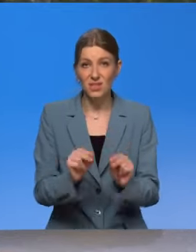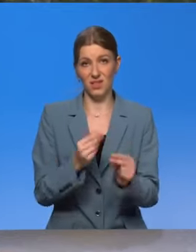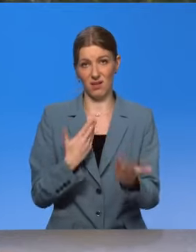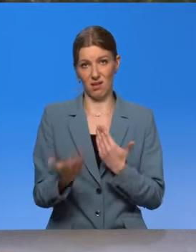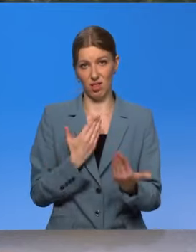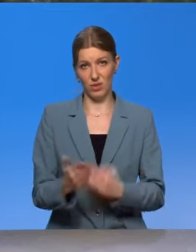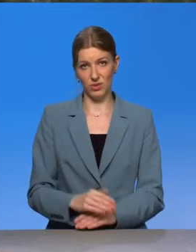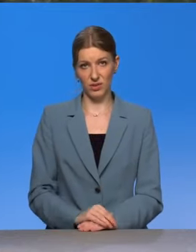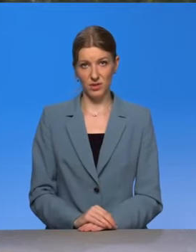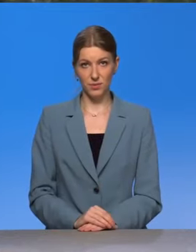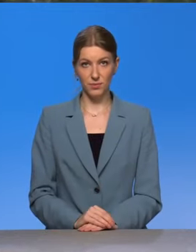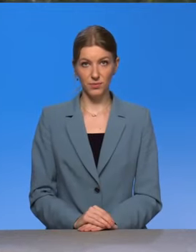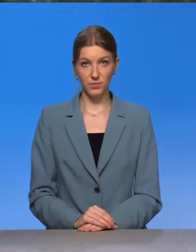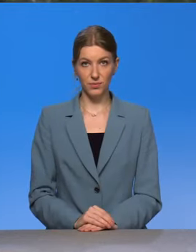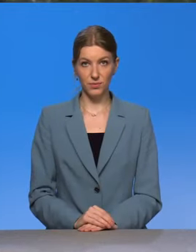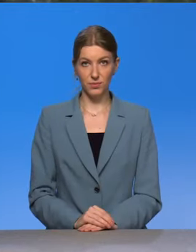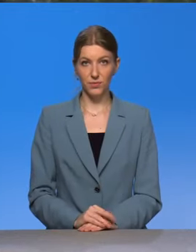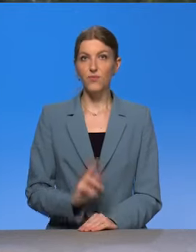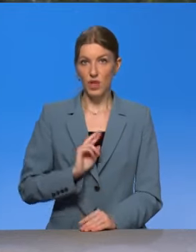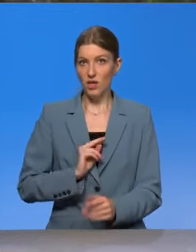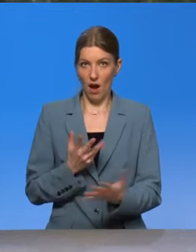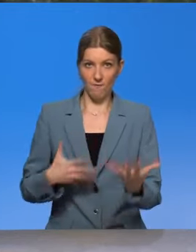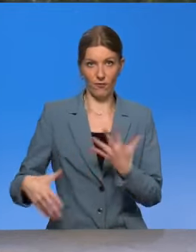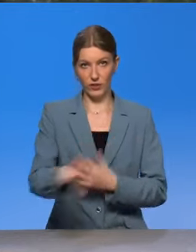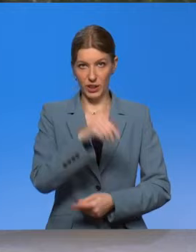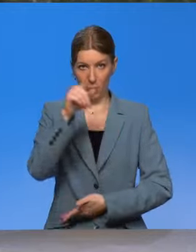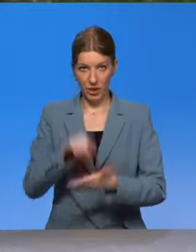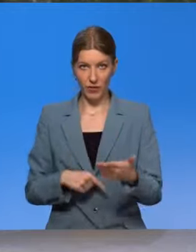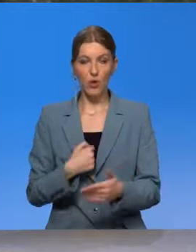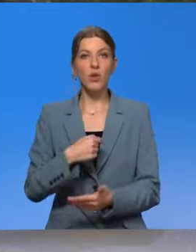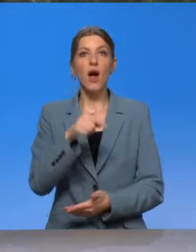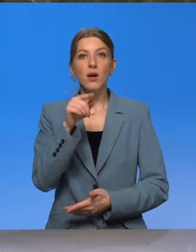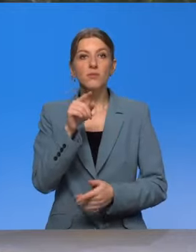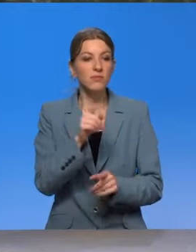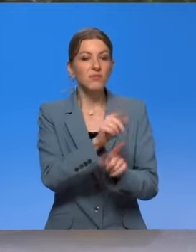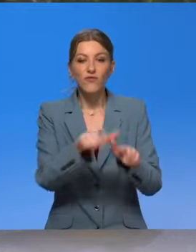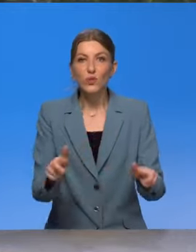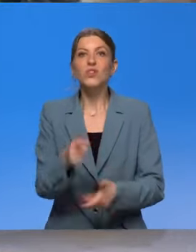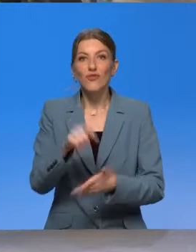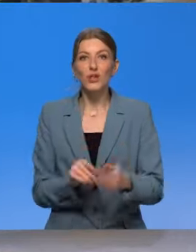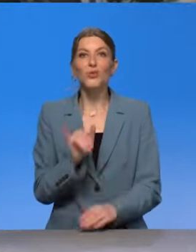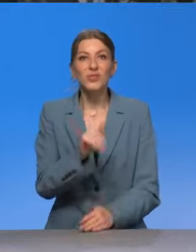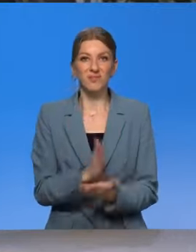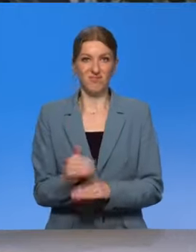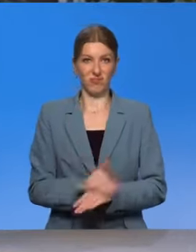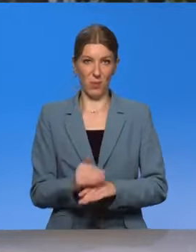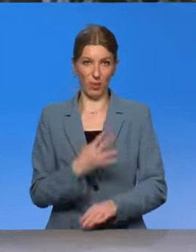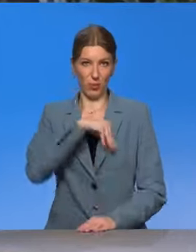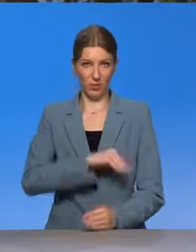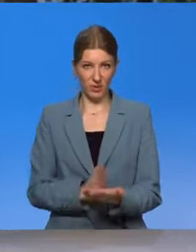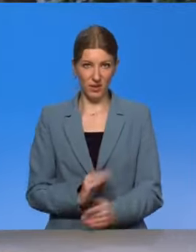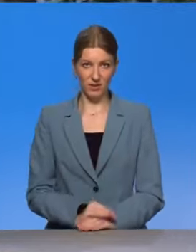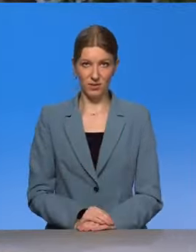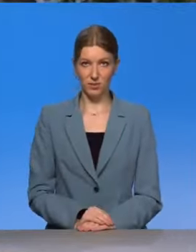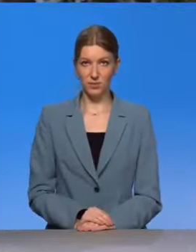мне, я всем доверяю. Я всегда в людях верю, что у них доброжелательность какая-то есть. Может быть, причина в